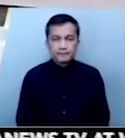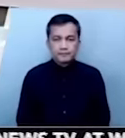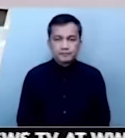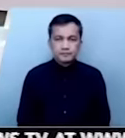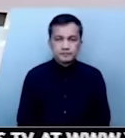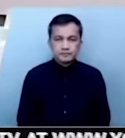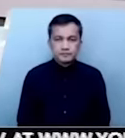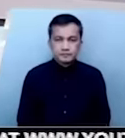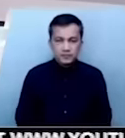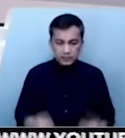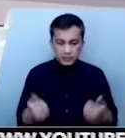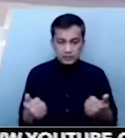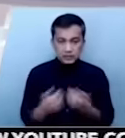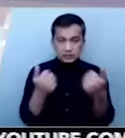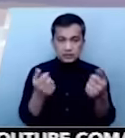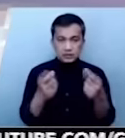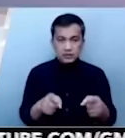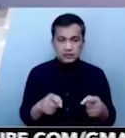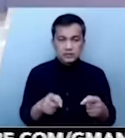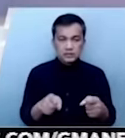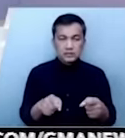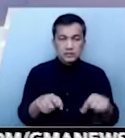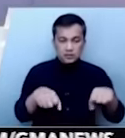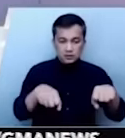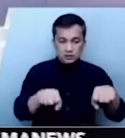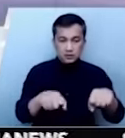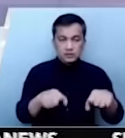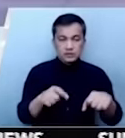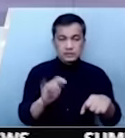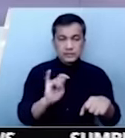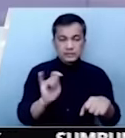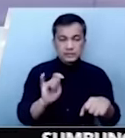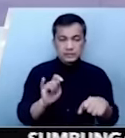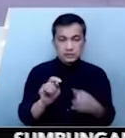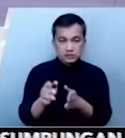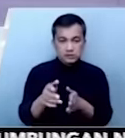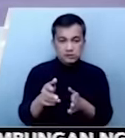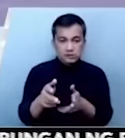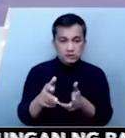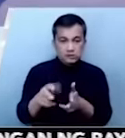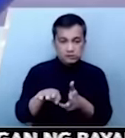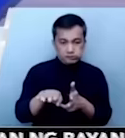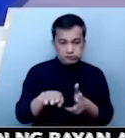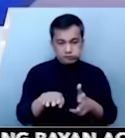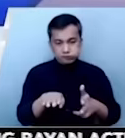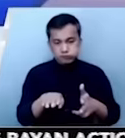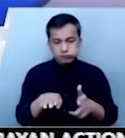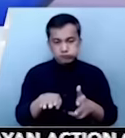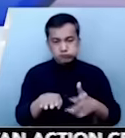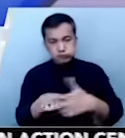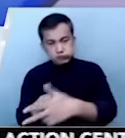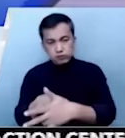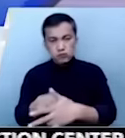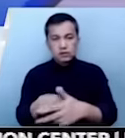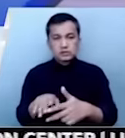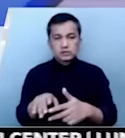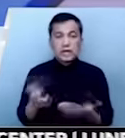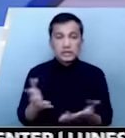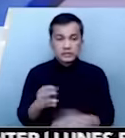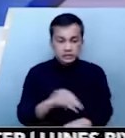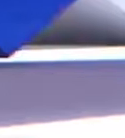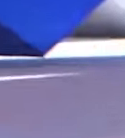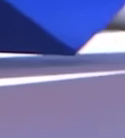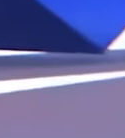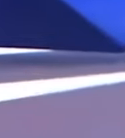Disgrasya ang inabot ng isang motorcycle taxi matapos nitong i-overtake ang papalikong kotse sa Makati City. Yan ang tinutukan ni Nico